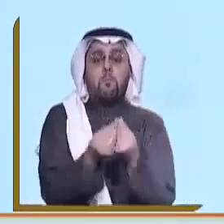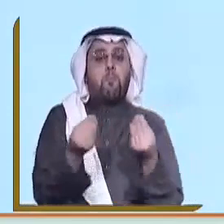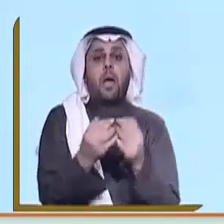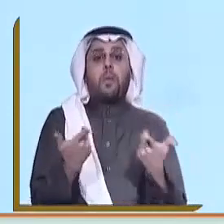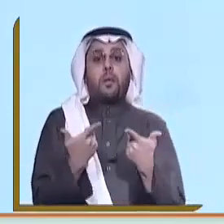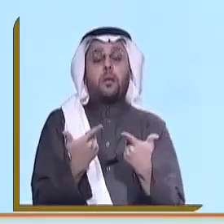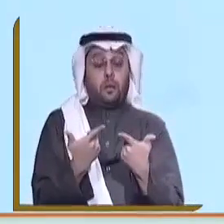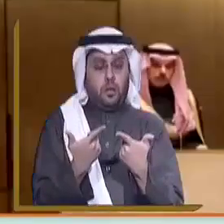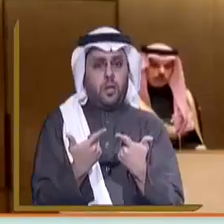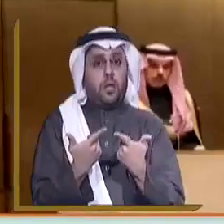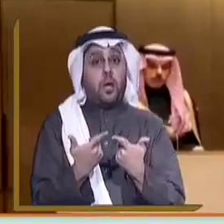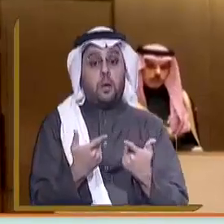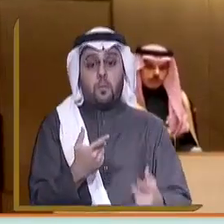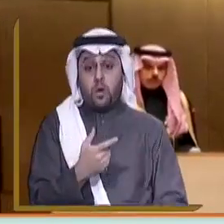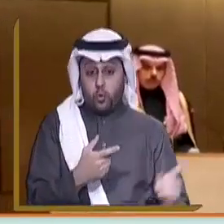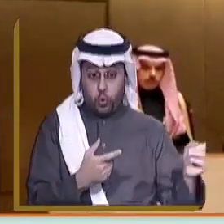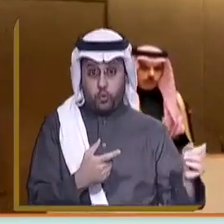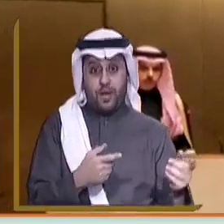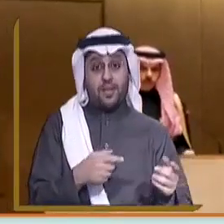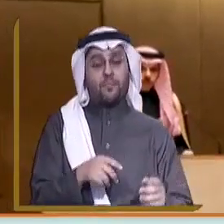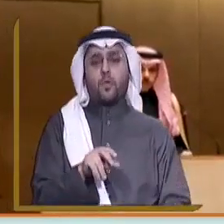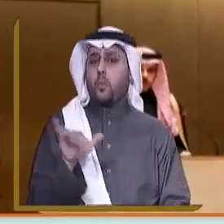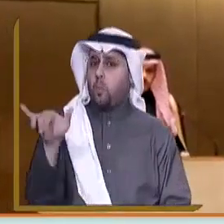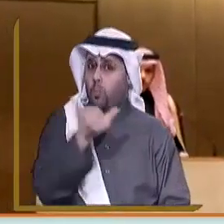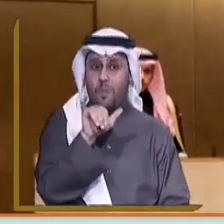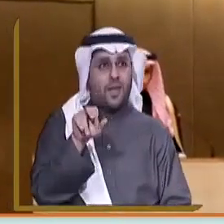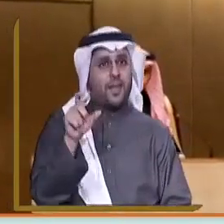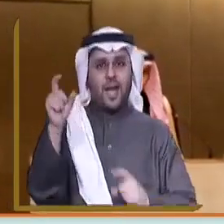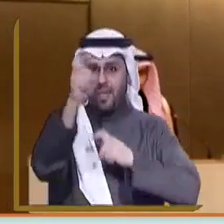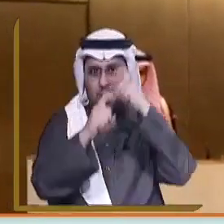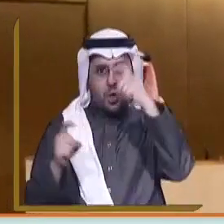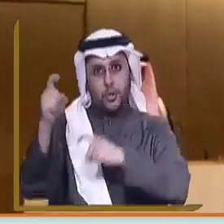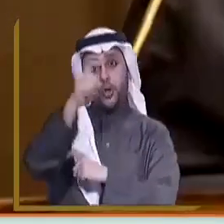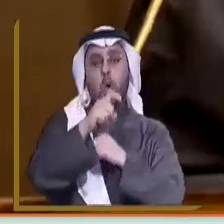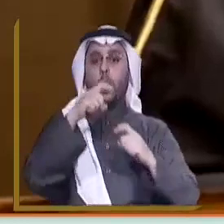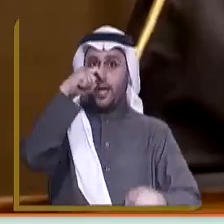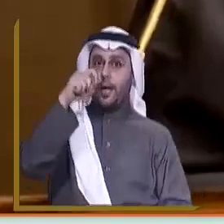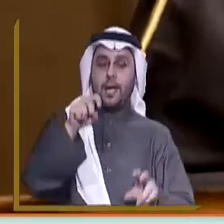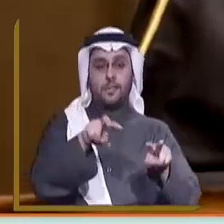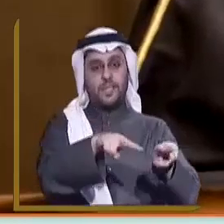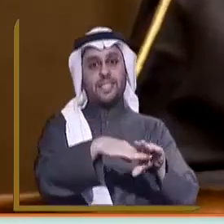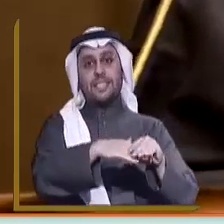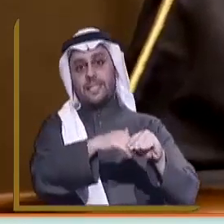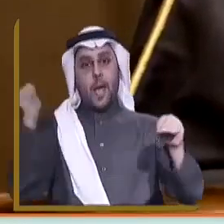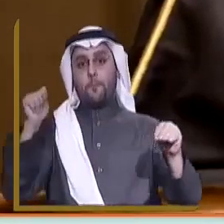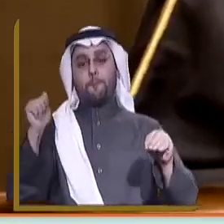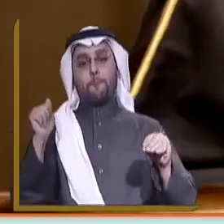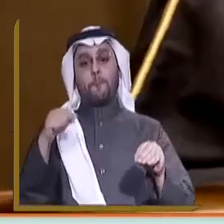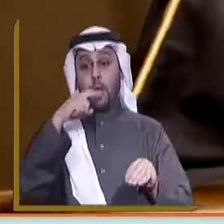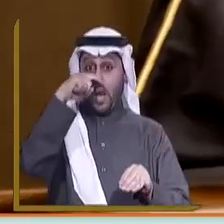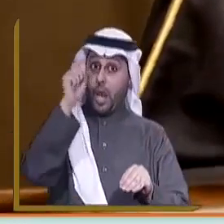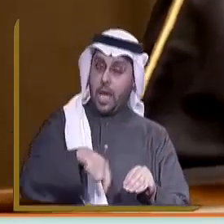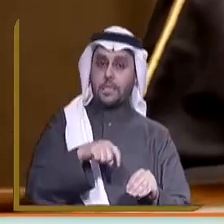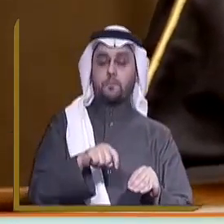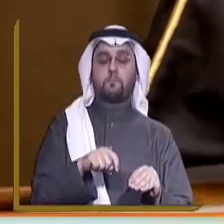خلال كلمته في مؤتمر نزع السلاح رفيع المستوى بمقر الامم المتحده في جنيف واشار الى الاسهام